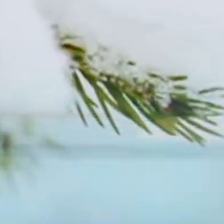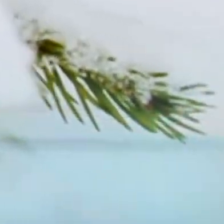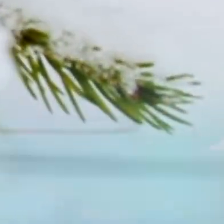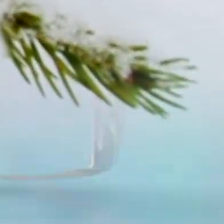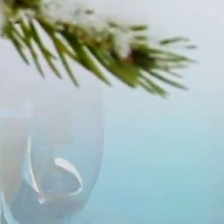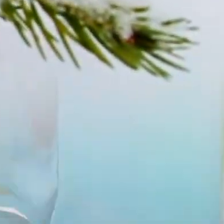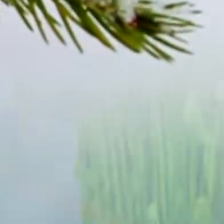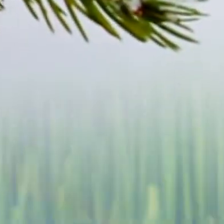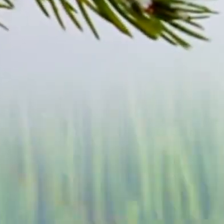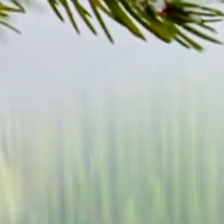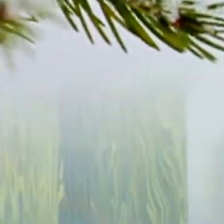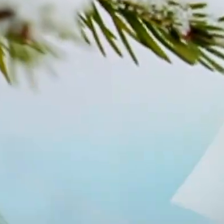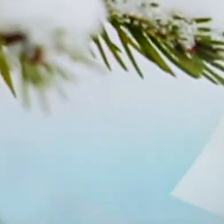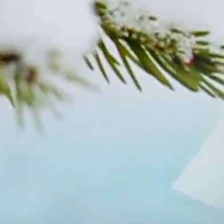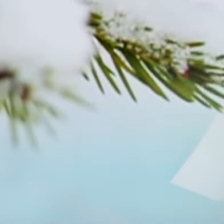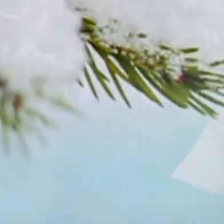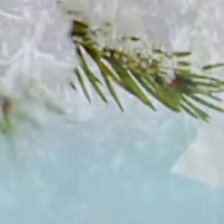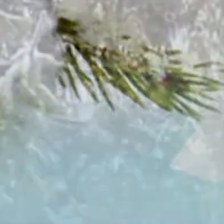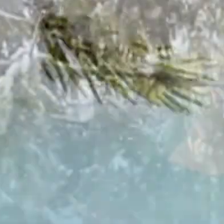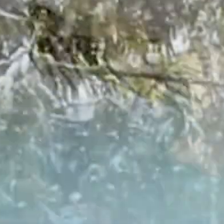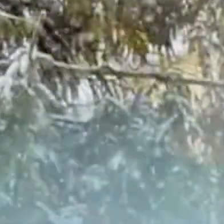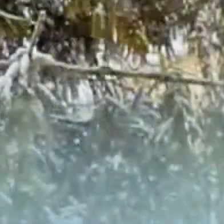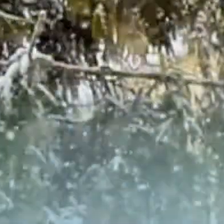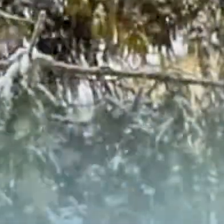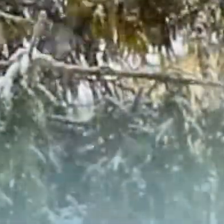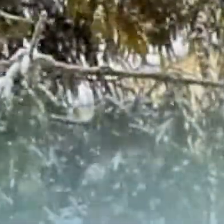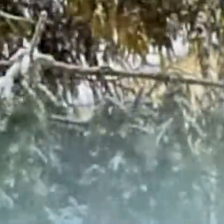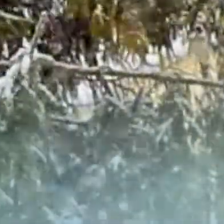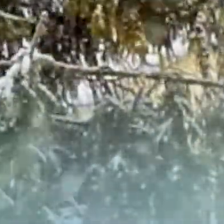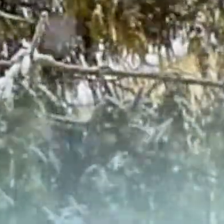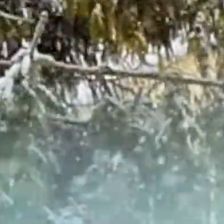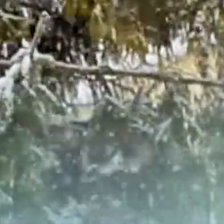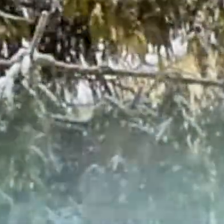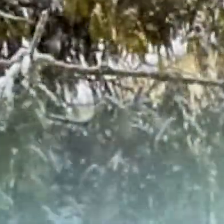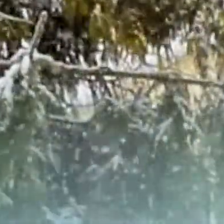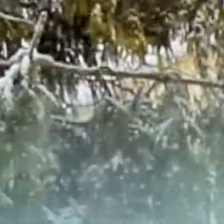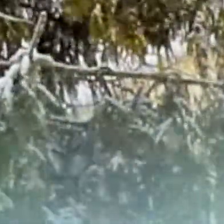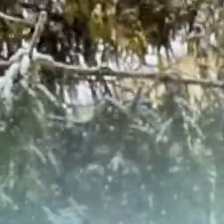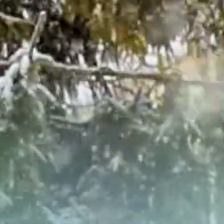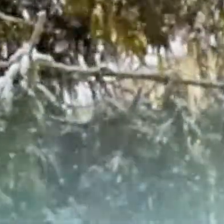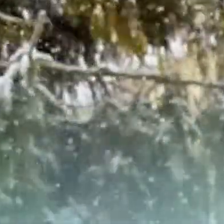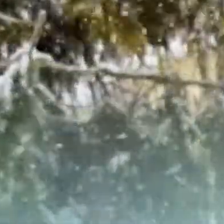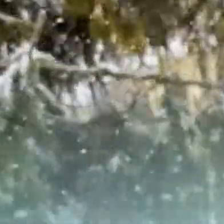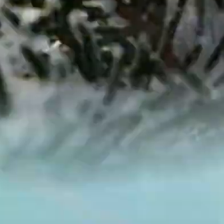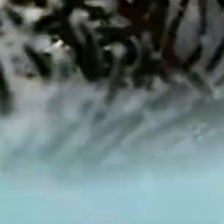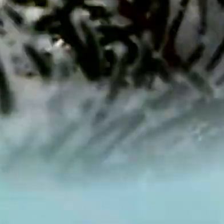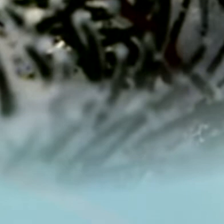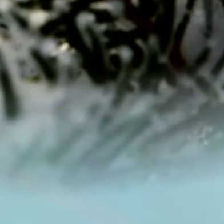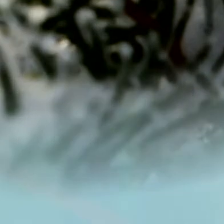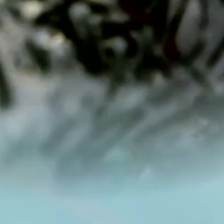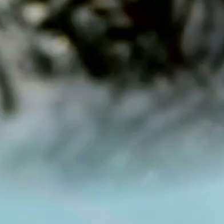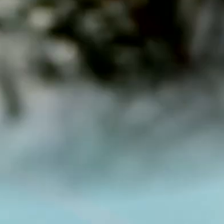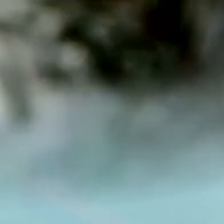маразоў. Увогуле, па надвор'ю ўсяго месяца студзеня меркавалі пра цэлы год. Напрыклад, студзень пагодны, будзе год